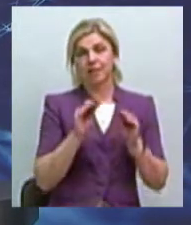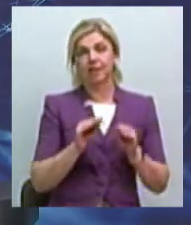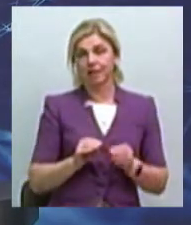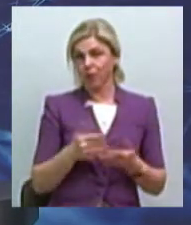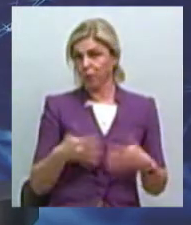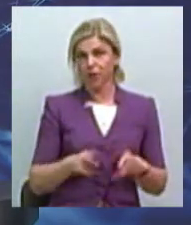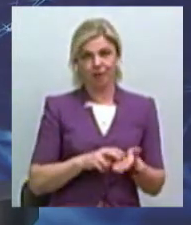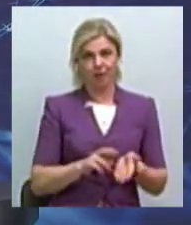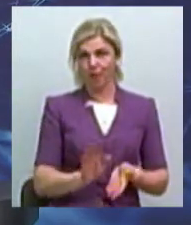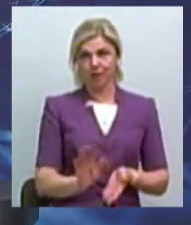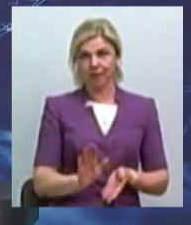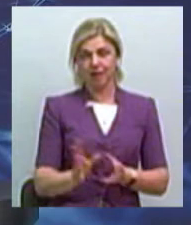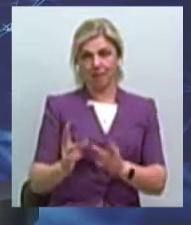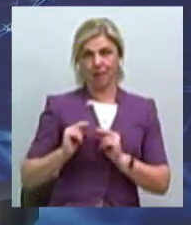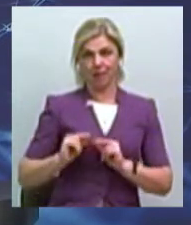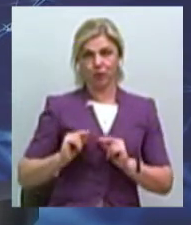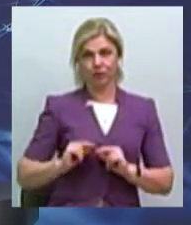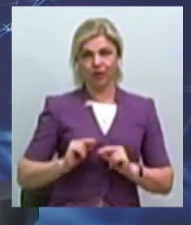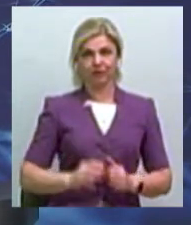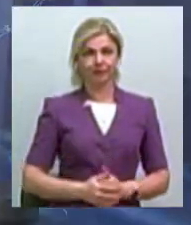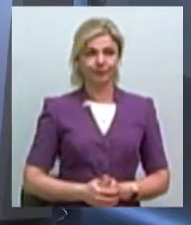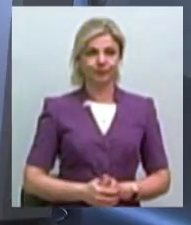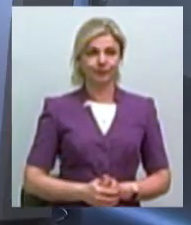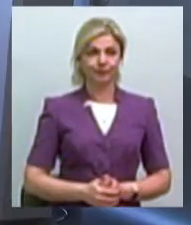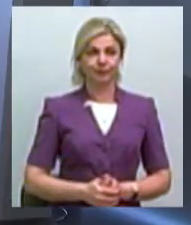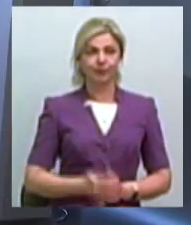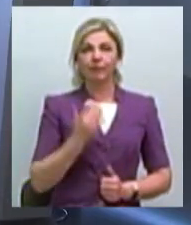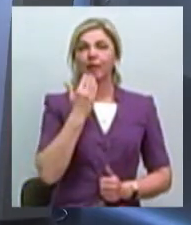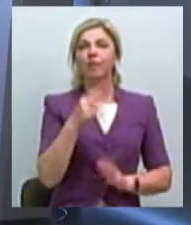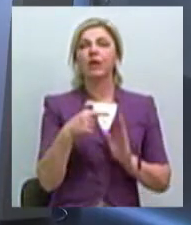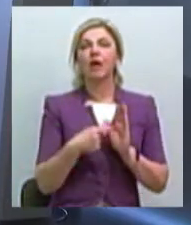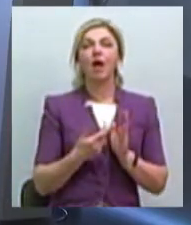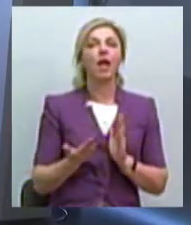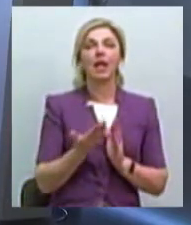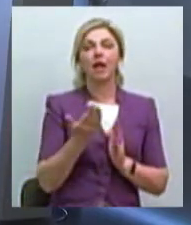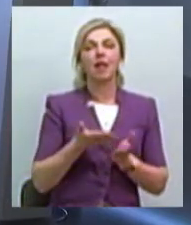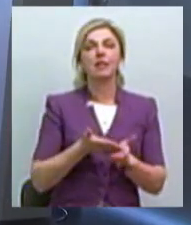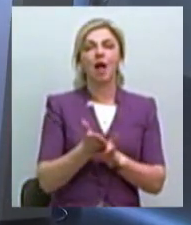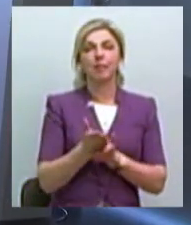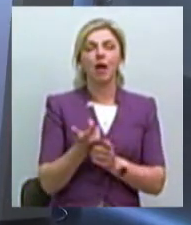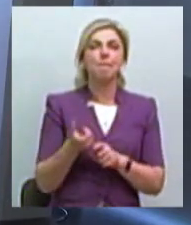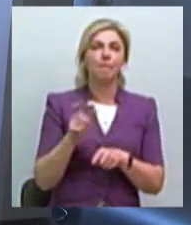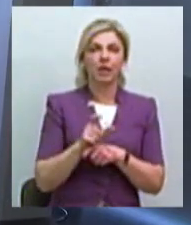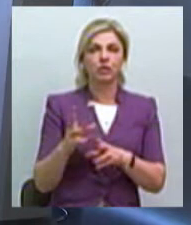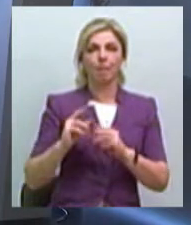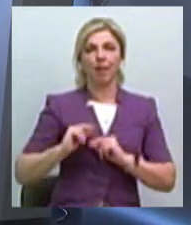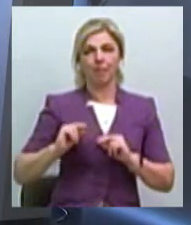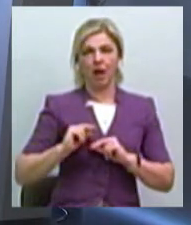бояться співпрацювати. Я зрозуміла. У яких напрямках найбільше співпраця громад